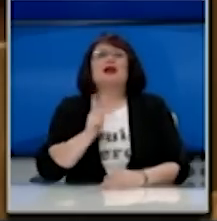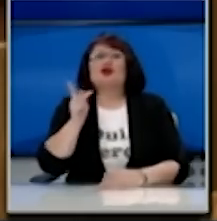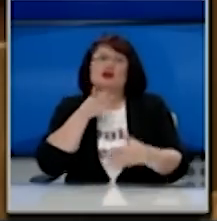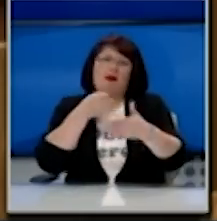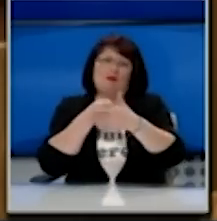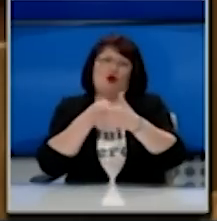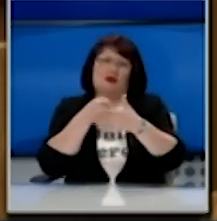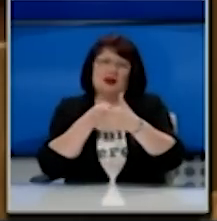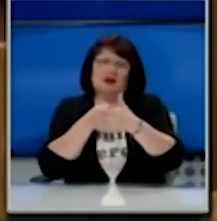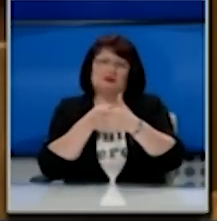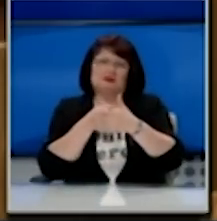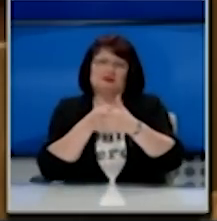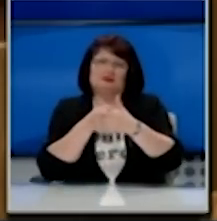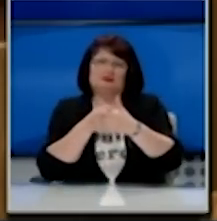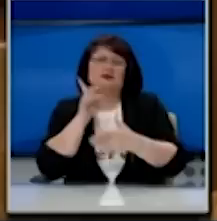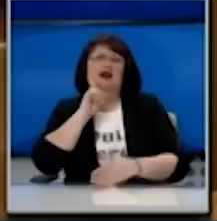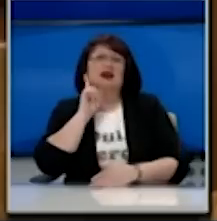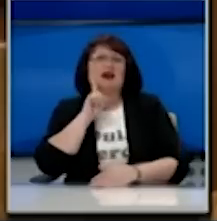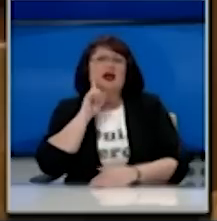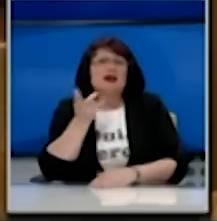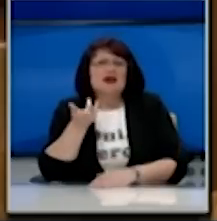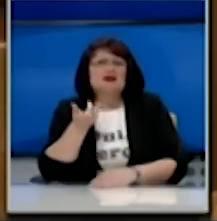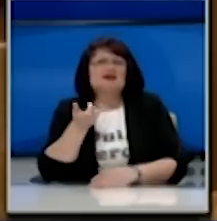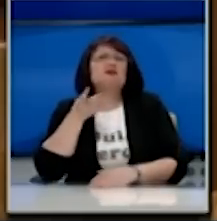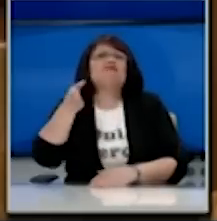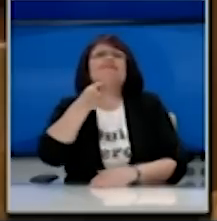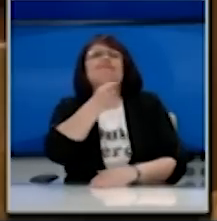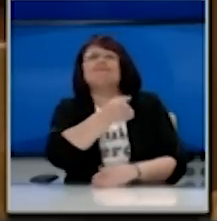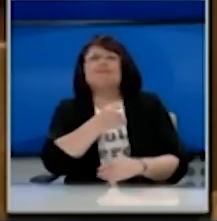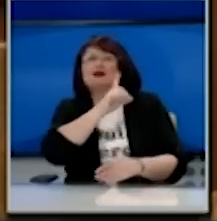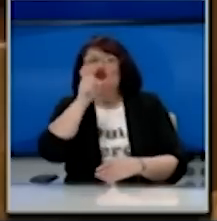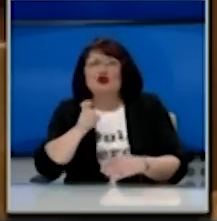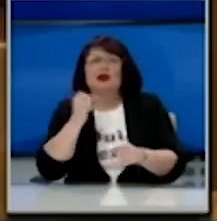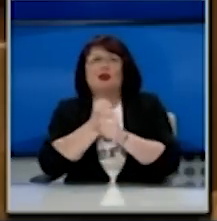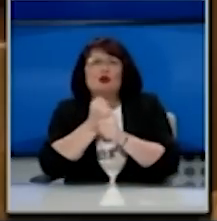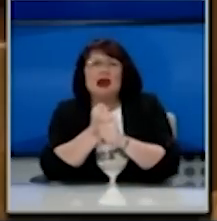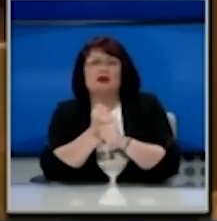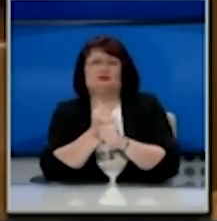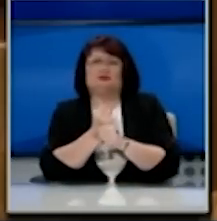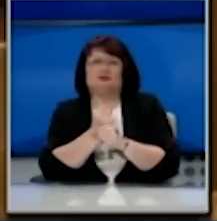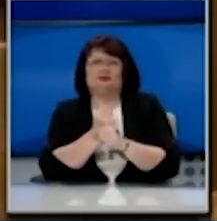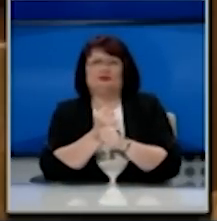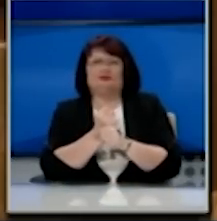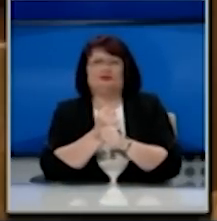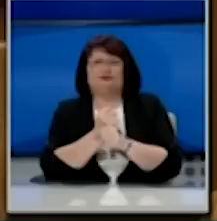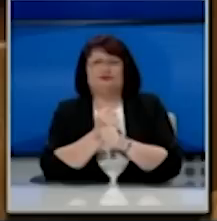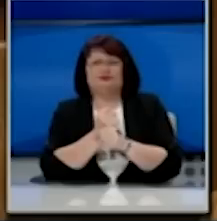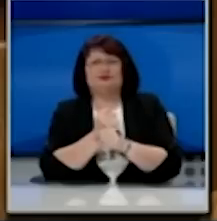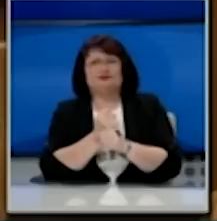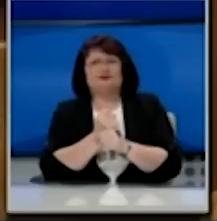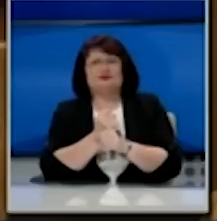εμπόδια που συναντούν οι γυναίκες κυρίως στην εργασία, στη ζωή, ευάλωτες σε κάθε μορφής